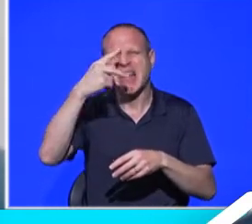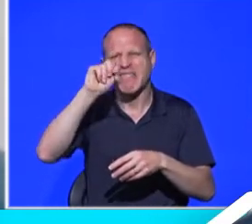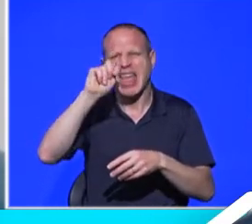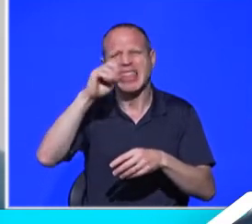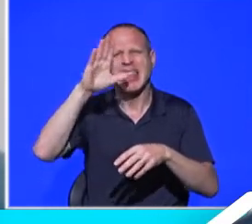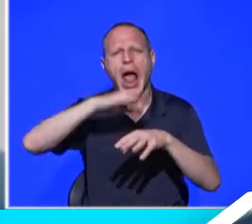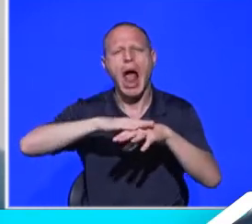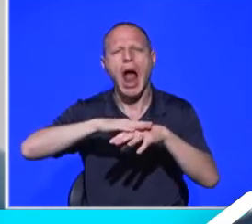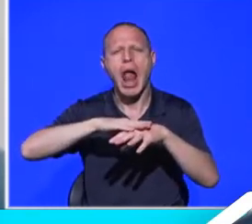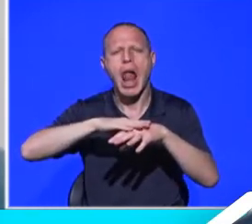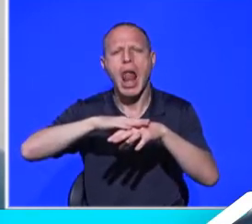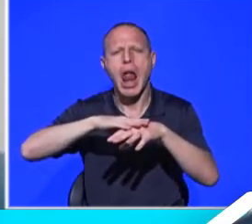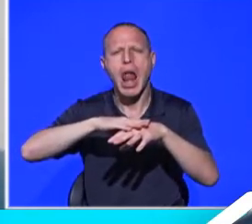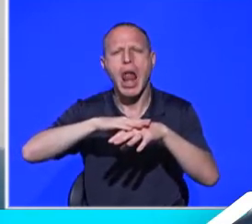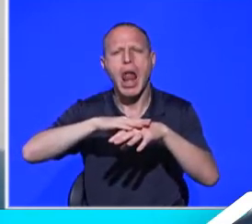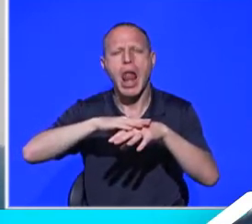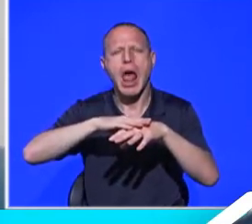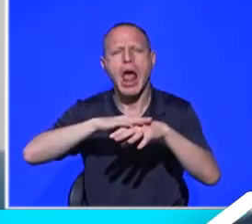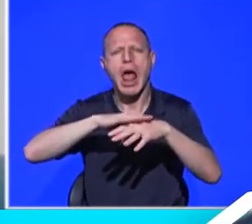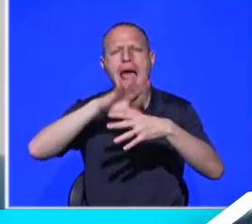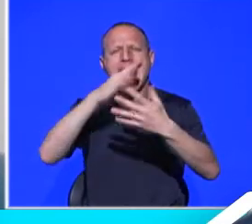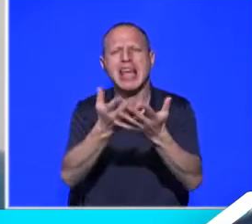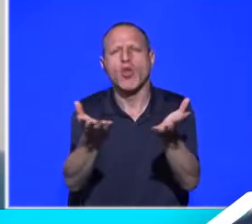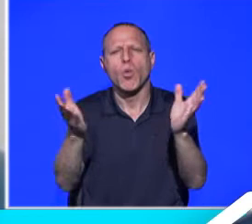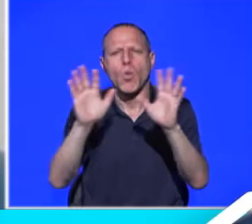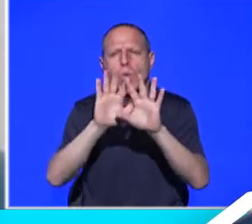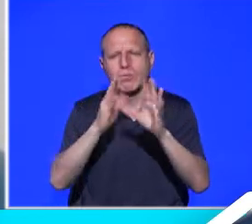הסלעים, על טבלאות הגידור. יש דברים שהם